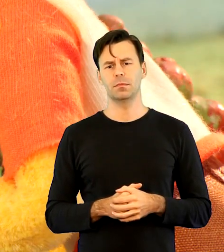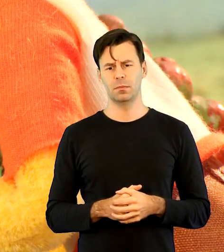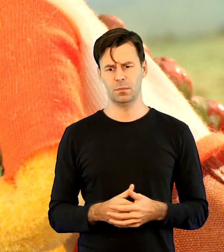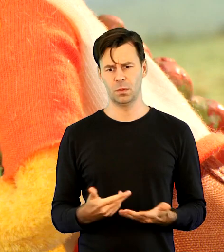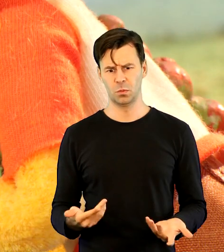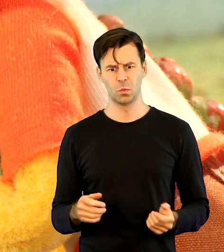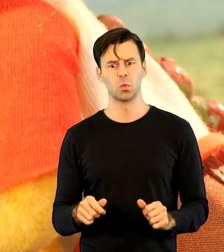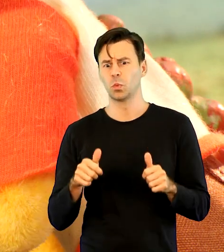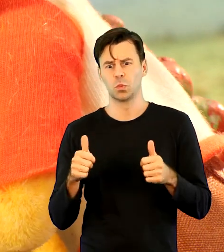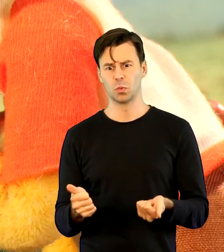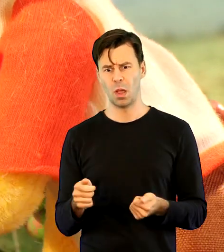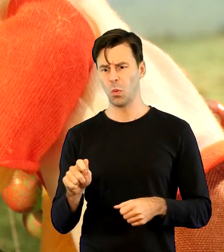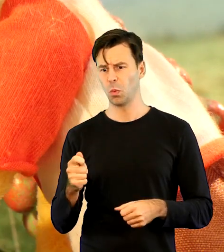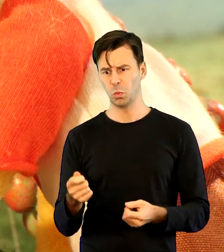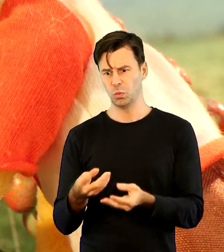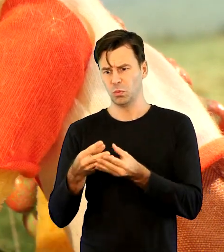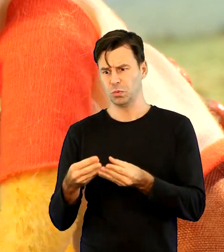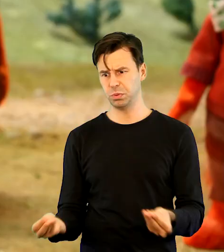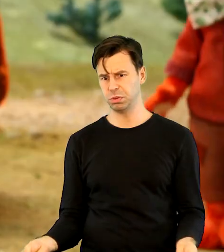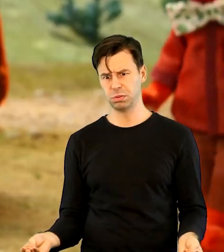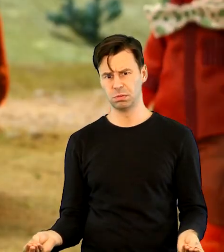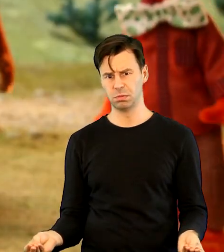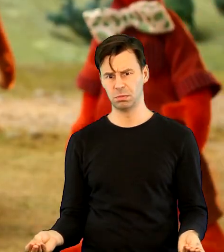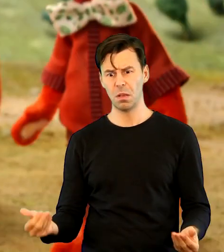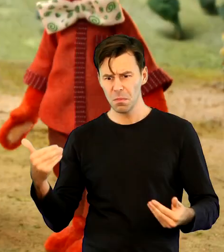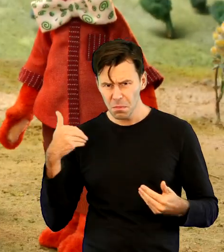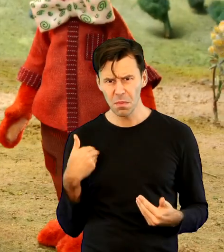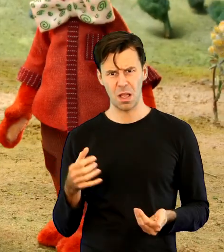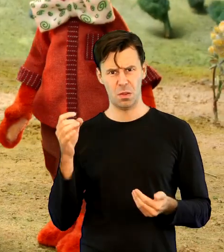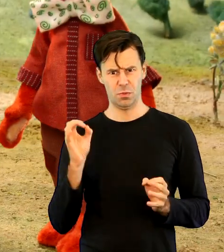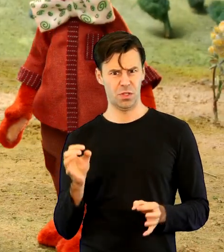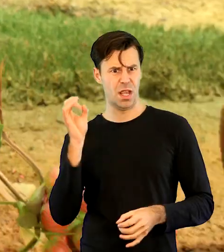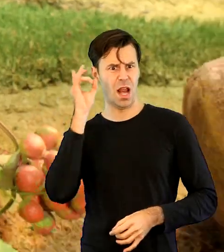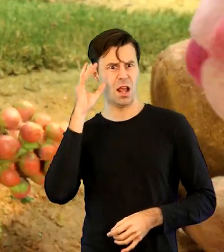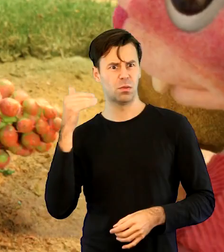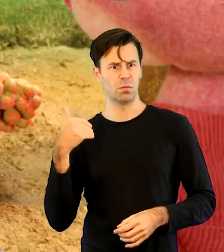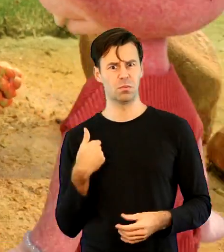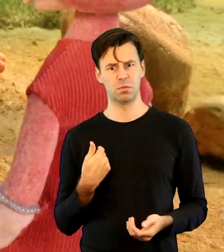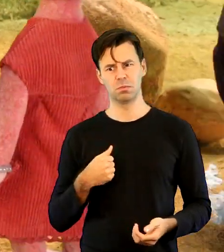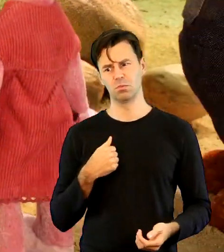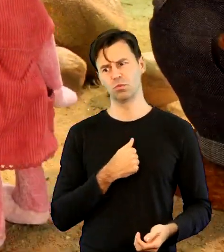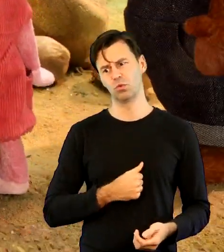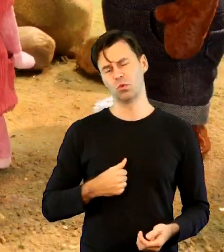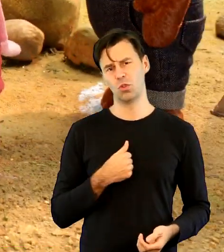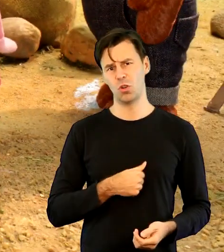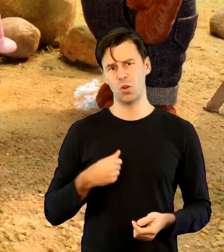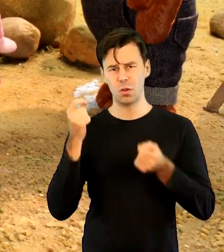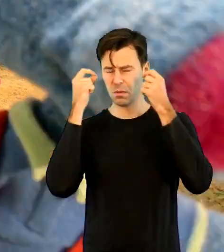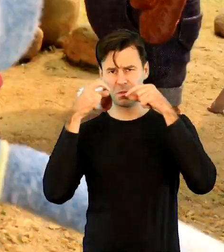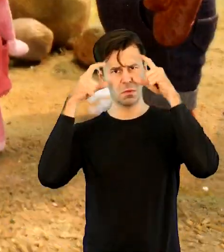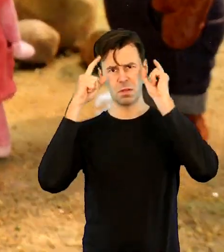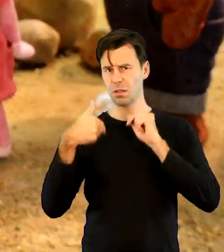O nie, zniknął klucz od spiżarni. Przecież był tutaj jeszcze dziś rano. Tak mi przykro, że nie